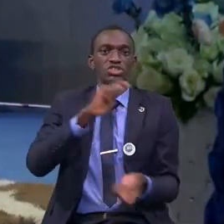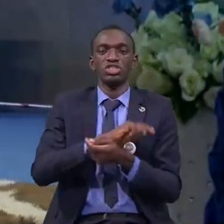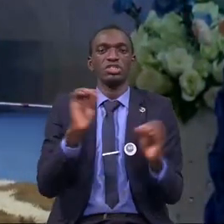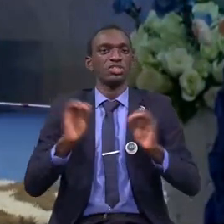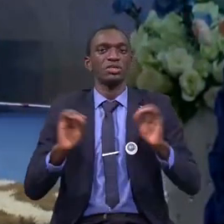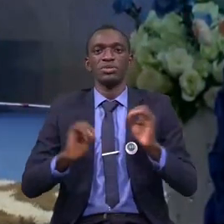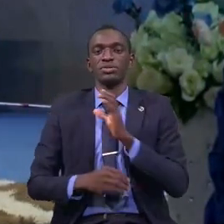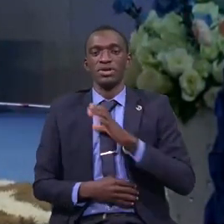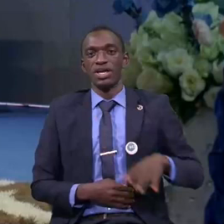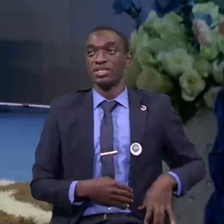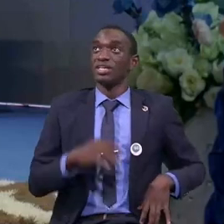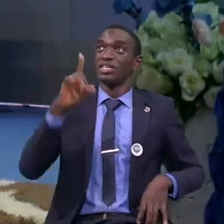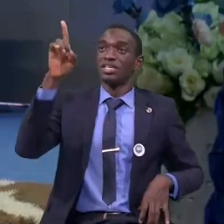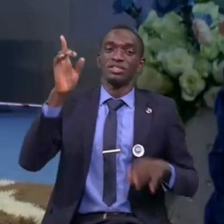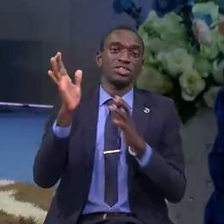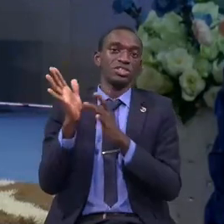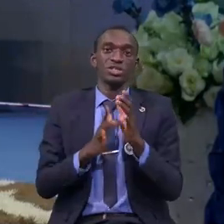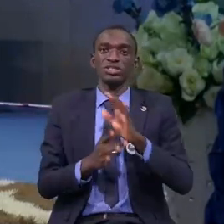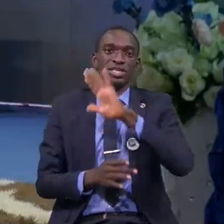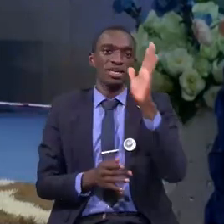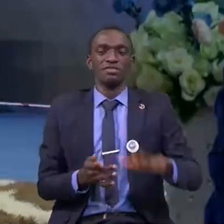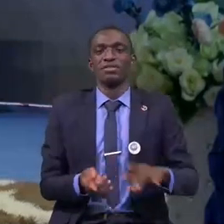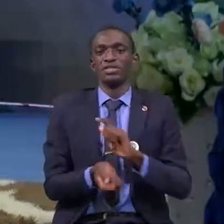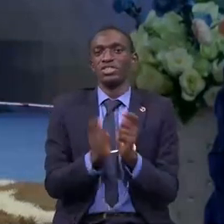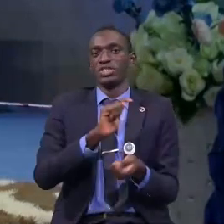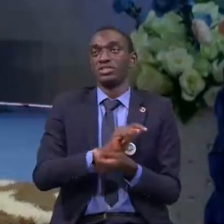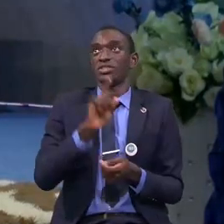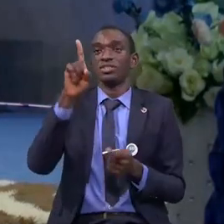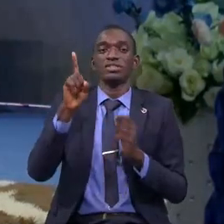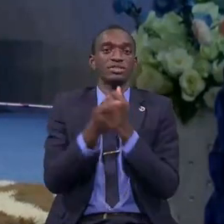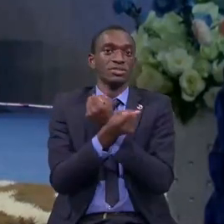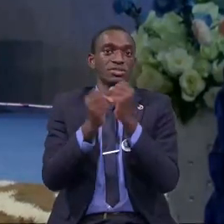changé. Le Sauveur inchangeable.